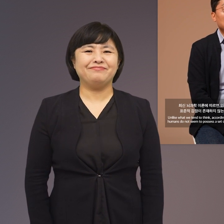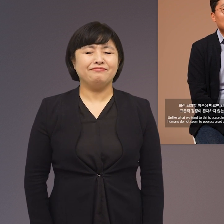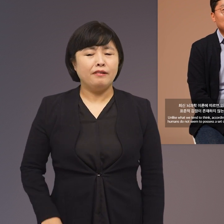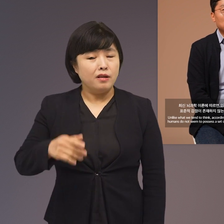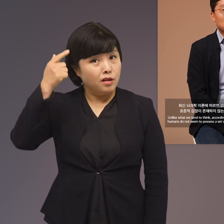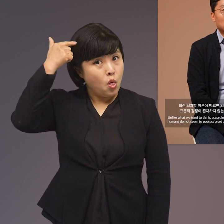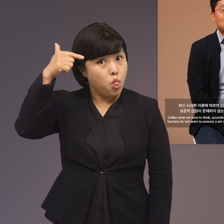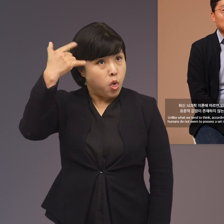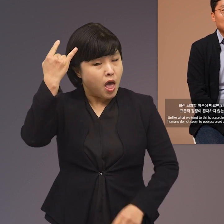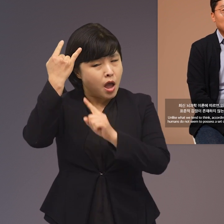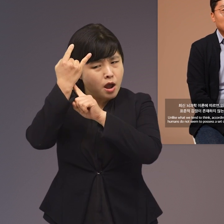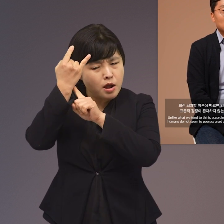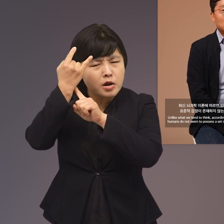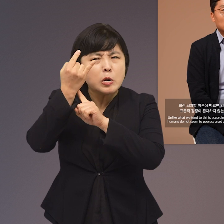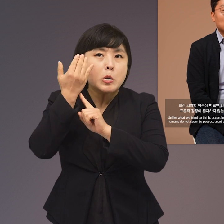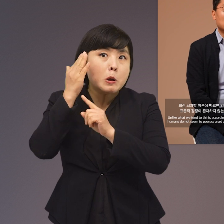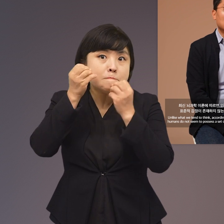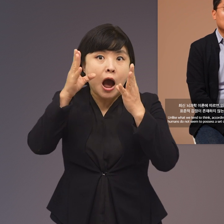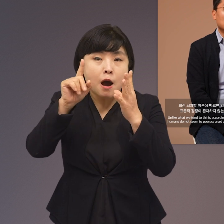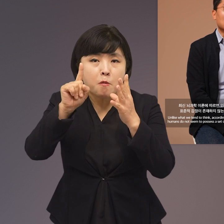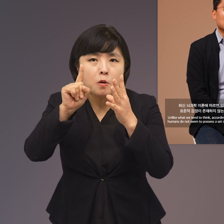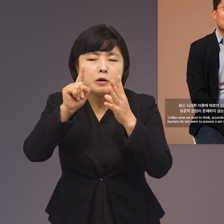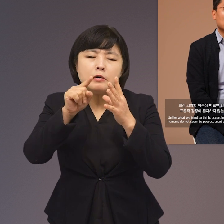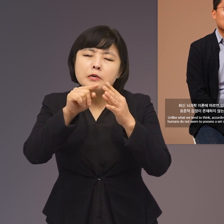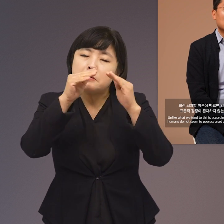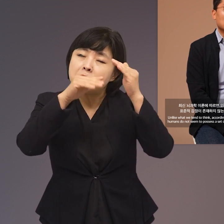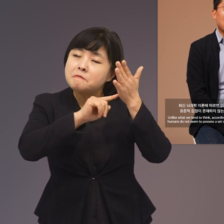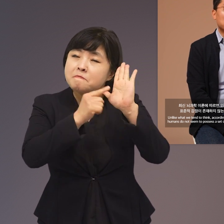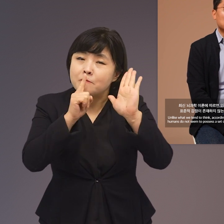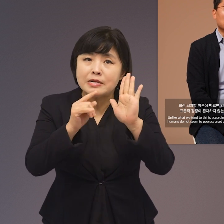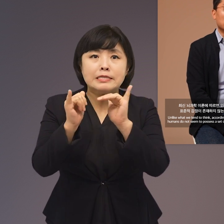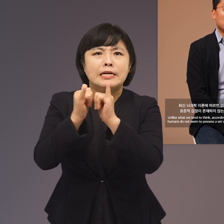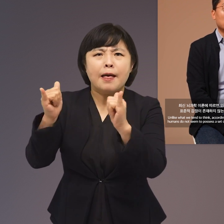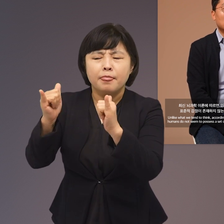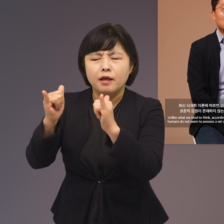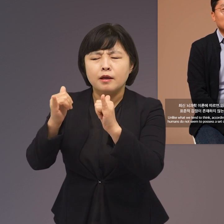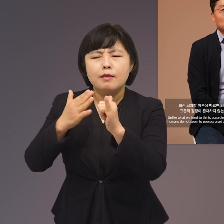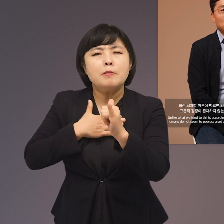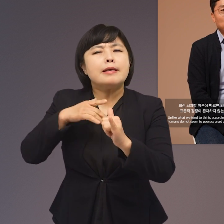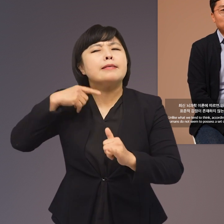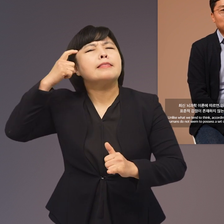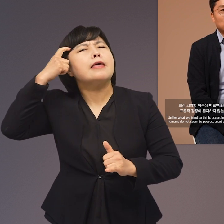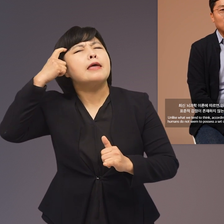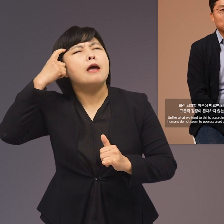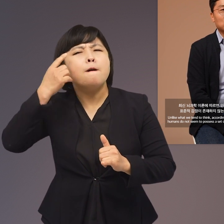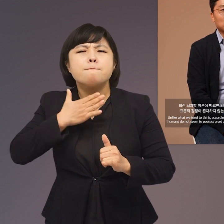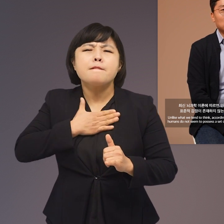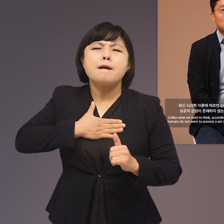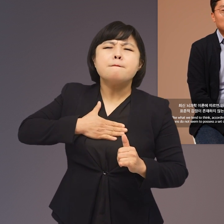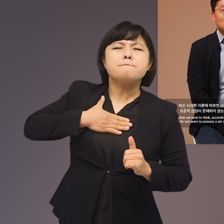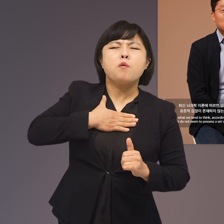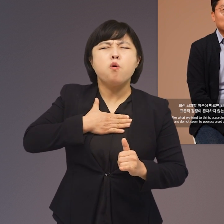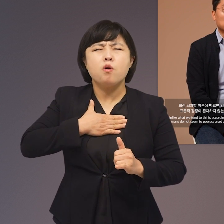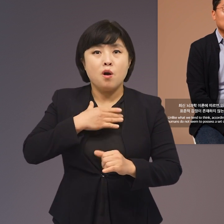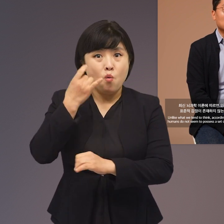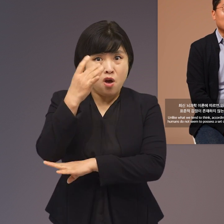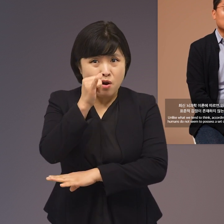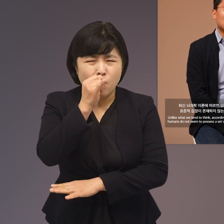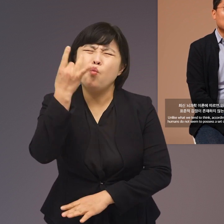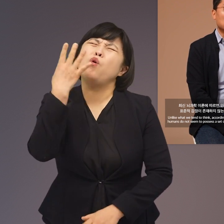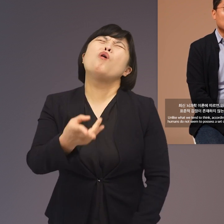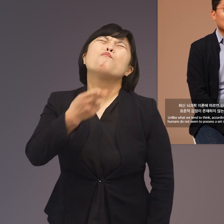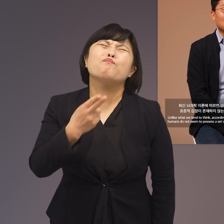최신 뇌과학 이론에 따르면 인간에게는 감정, 우리가 생각하는 어떤 표준적 감정이